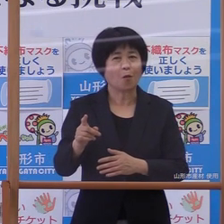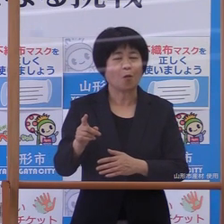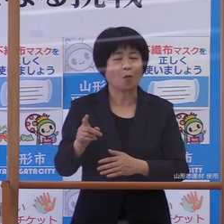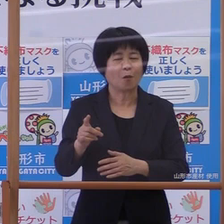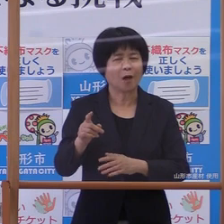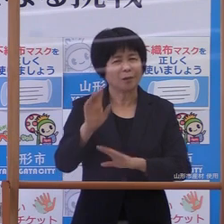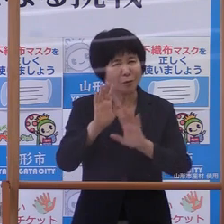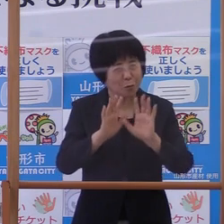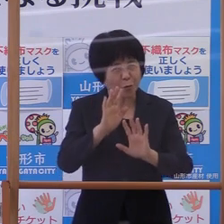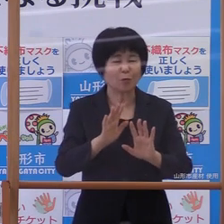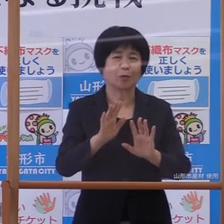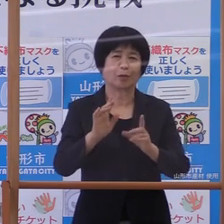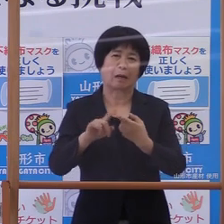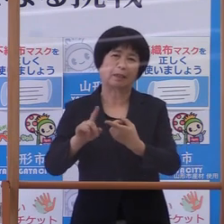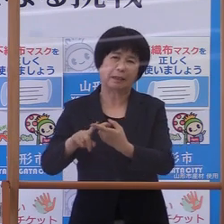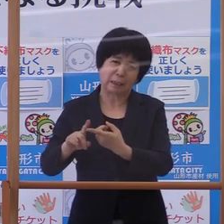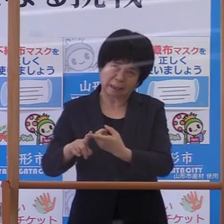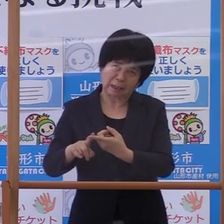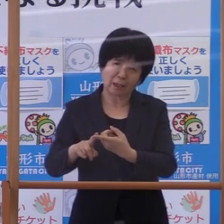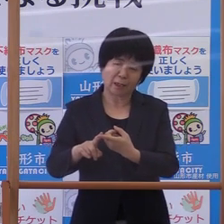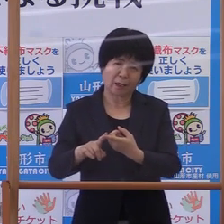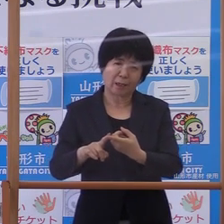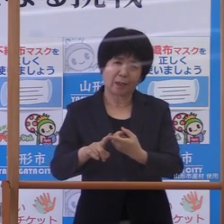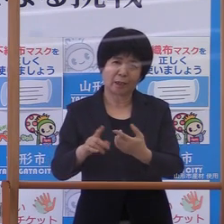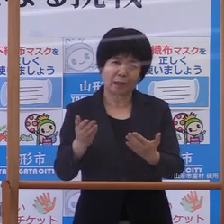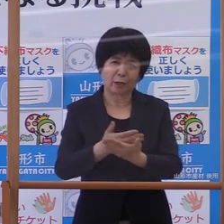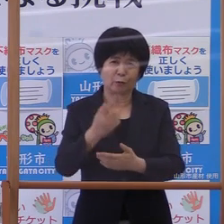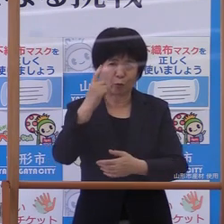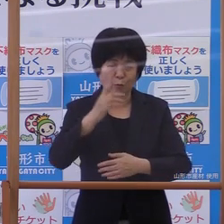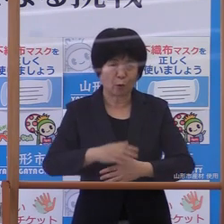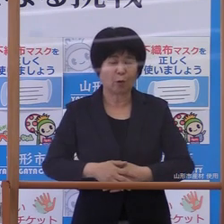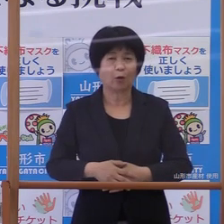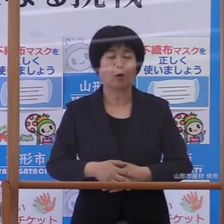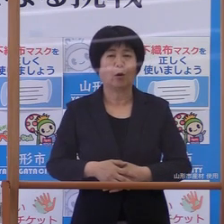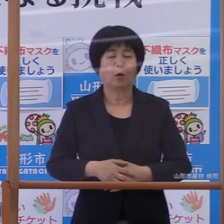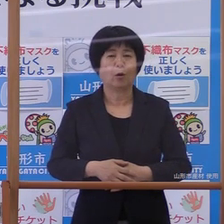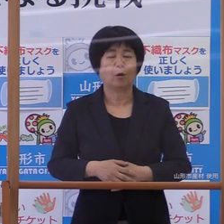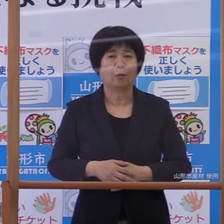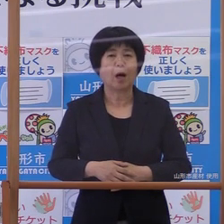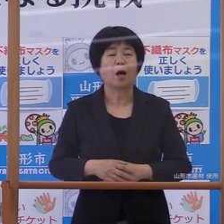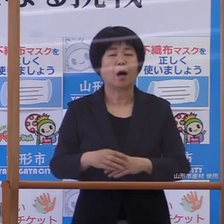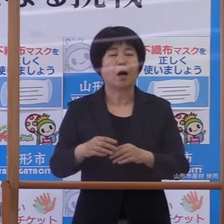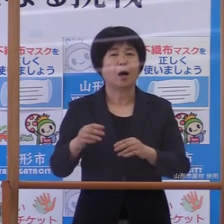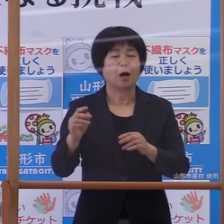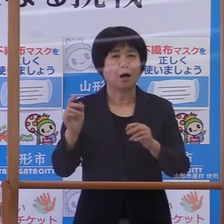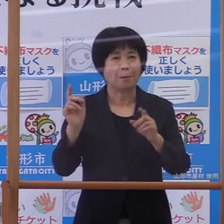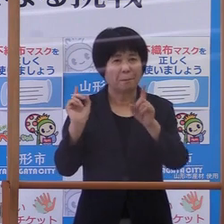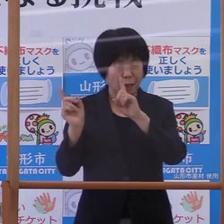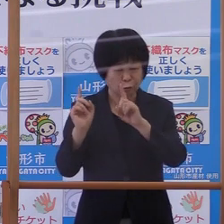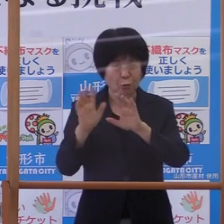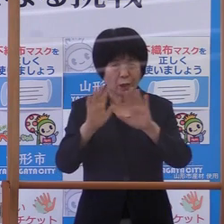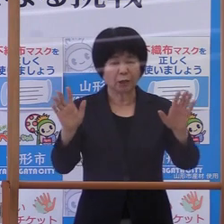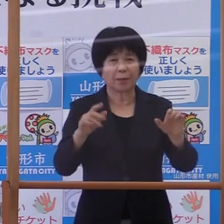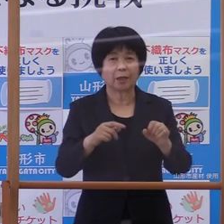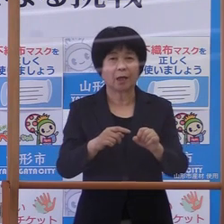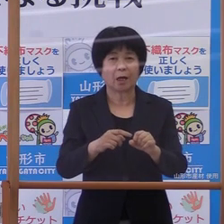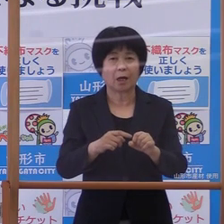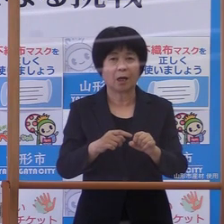ところになるかと思っております。いずれにしましても、この祭りを始めた趣旨です